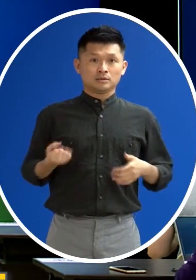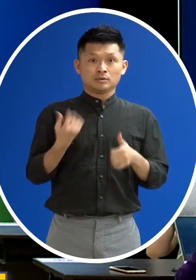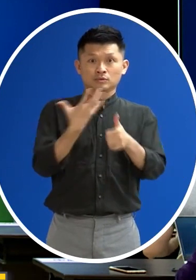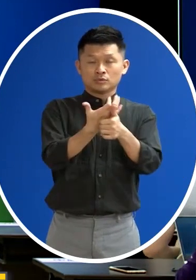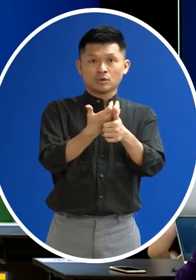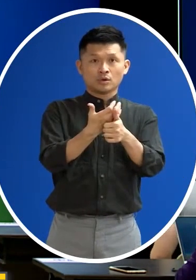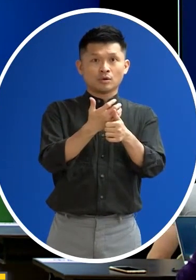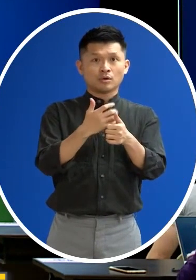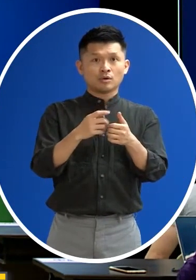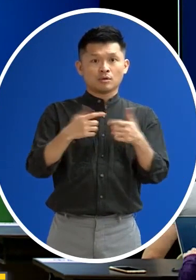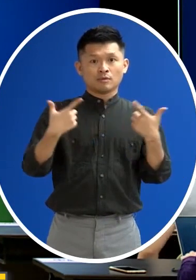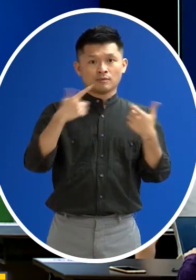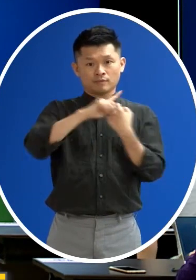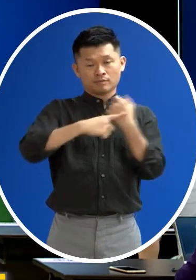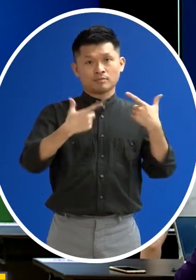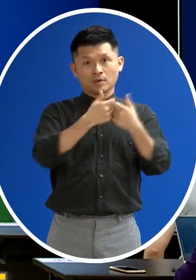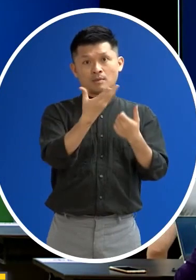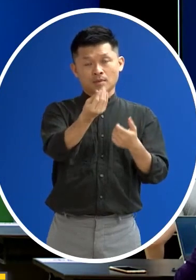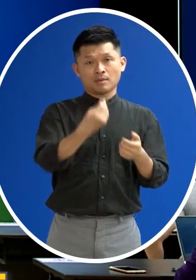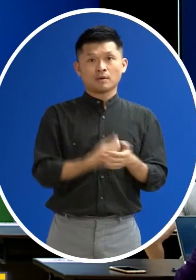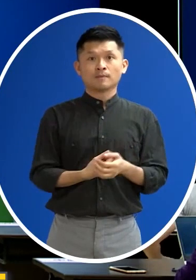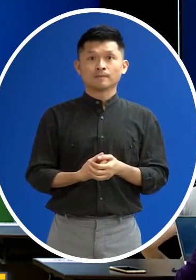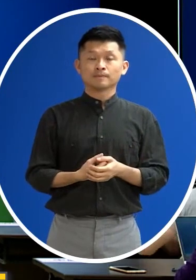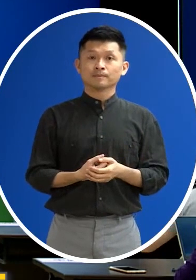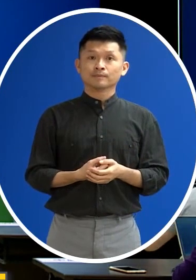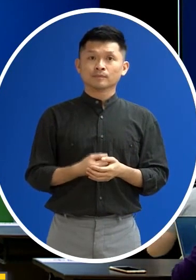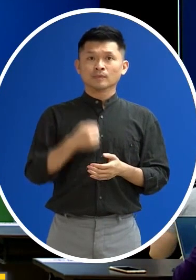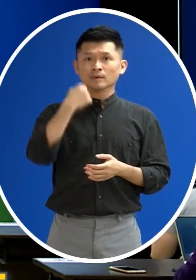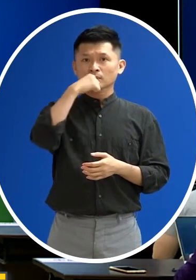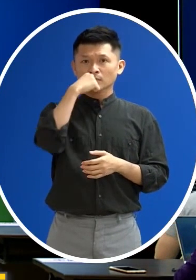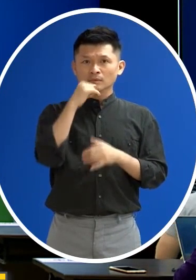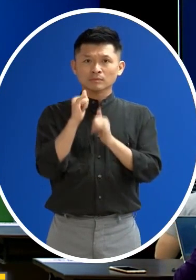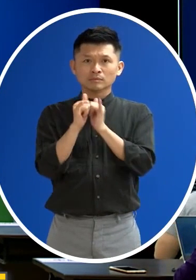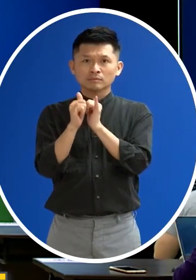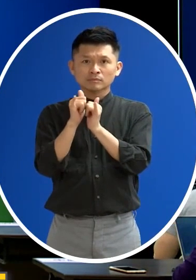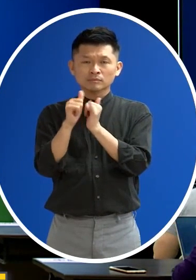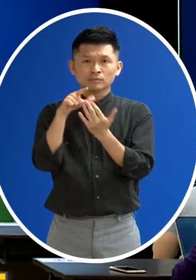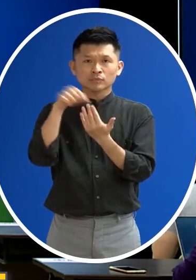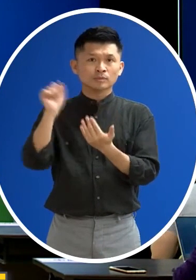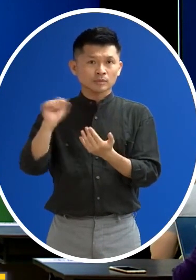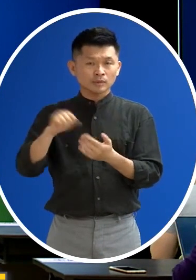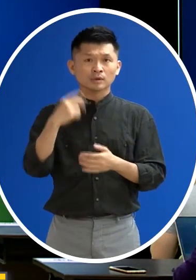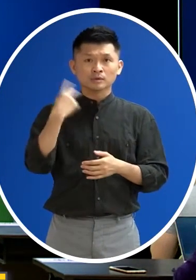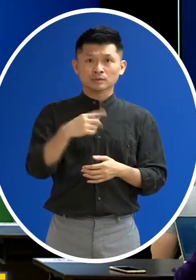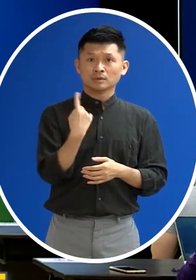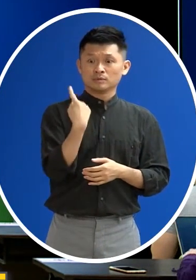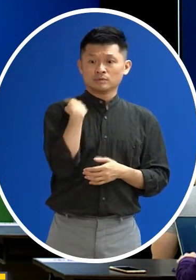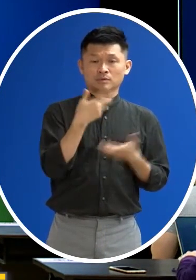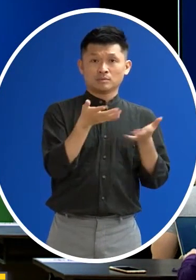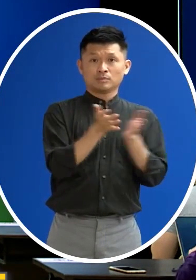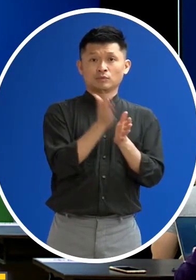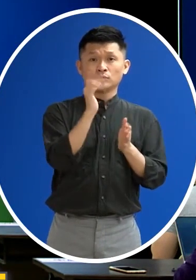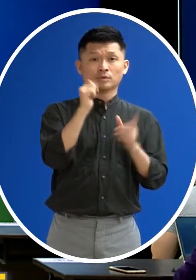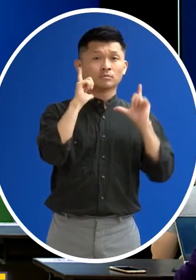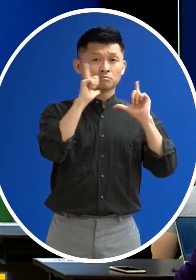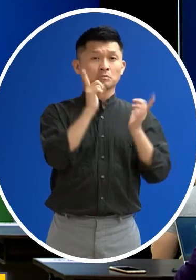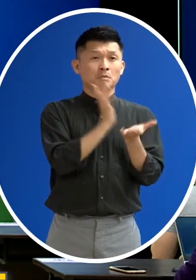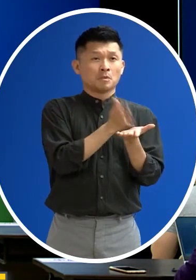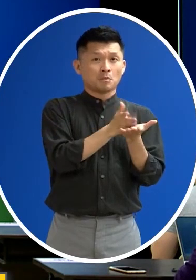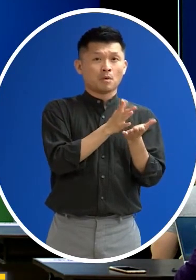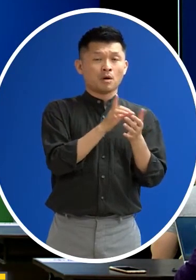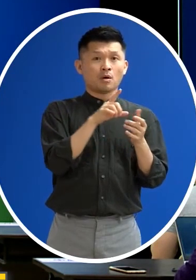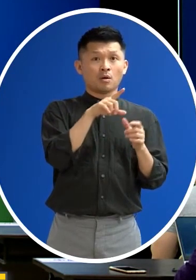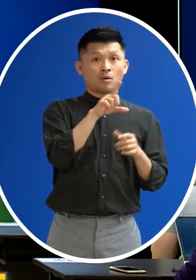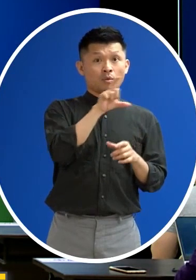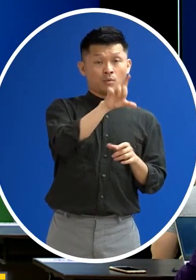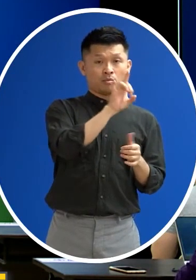反问为什么台湾没有疫苗可以打，是谁让台湾人没有选择？甚至他还拿昨天部长您说的话来回